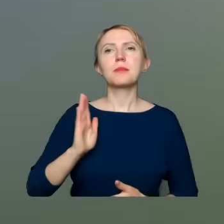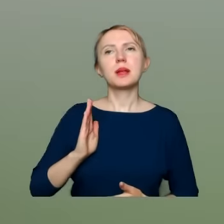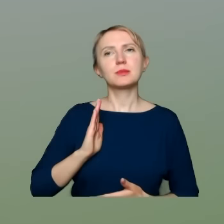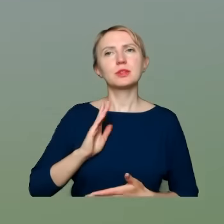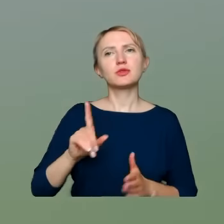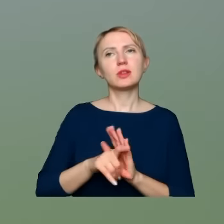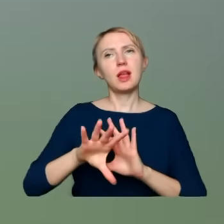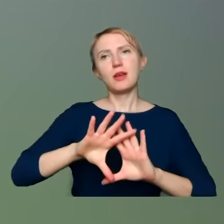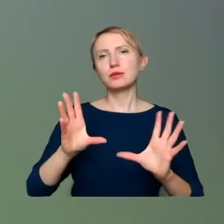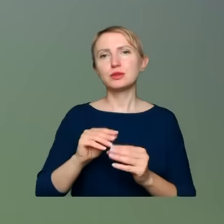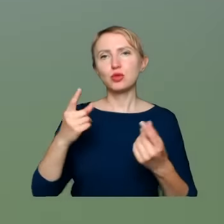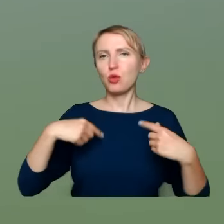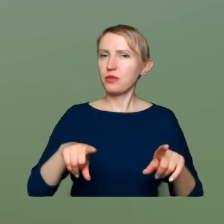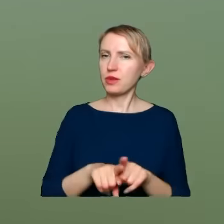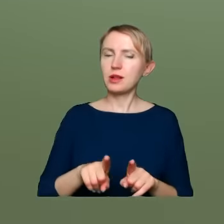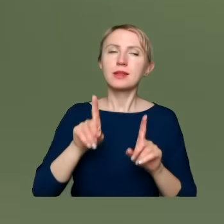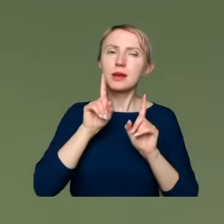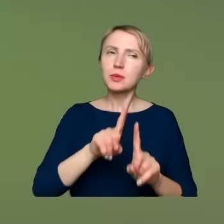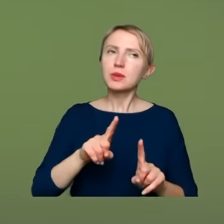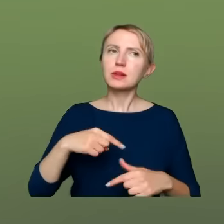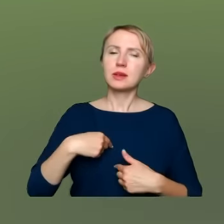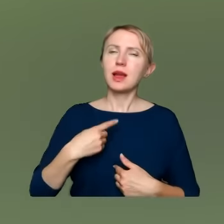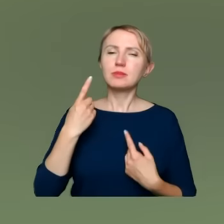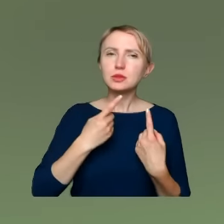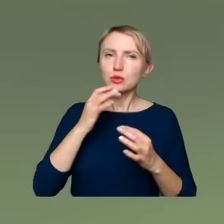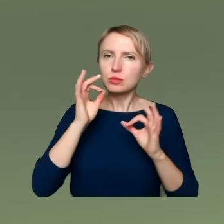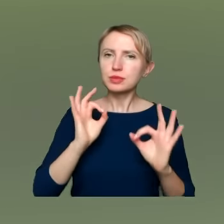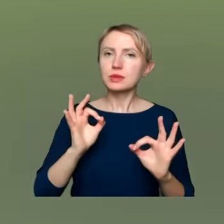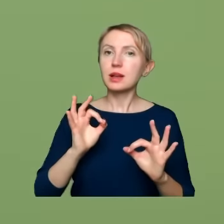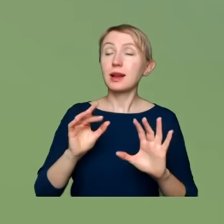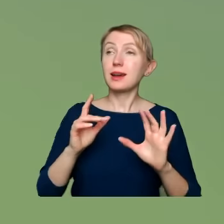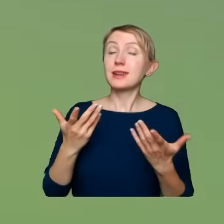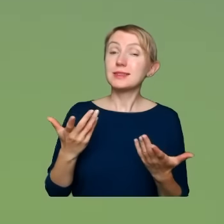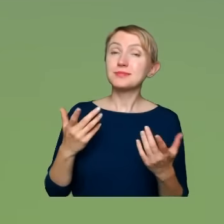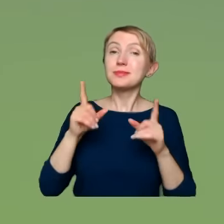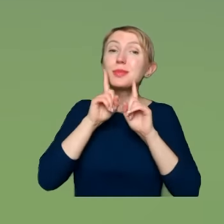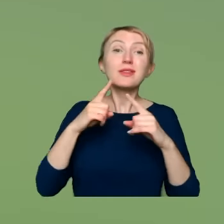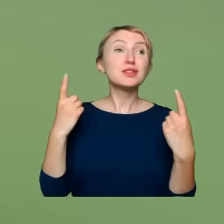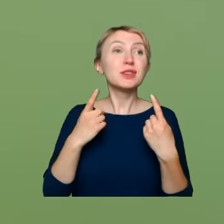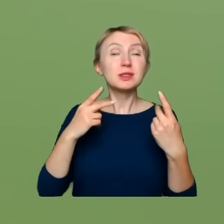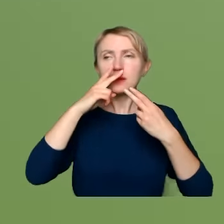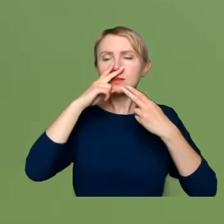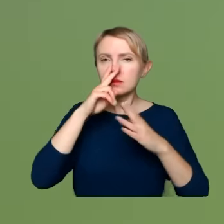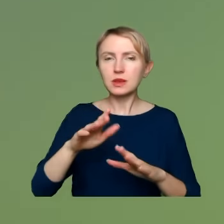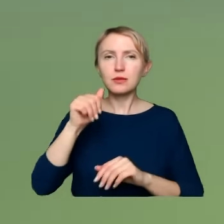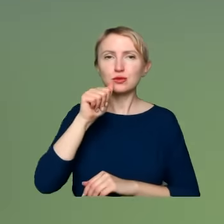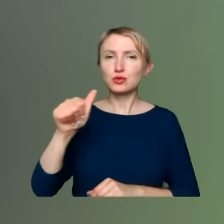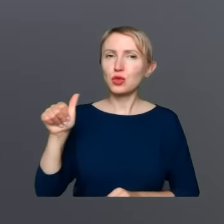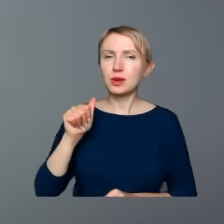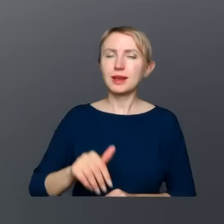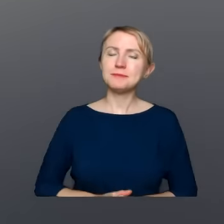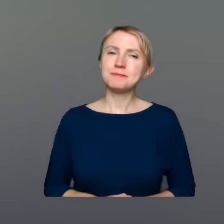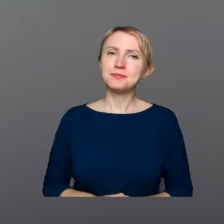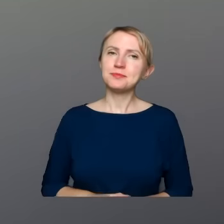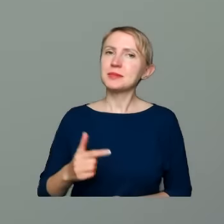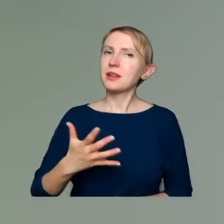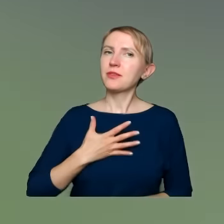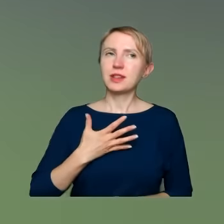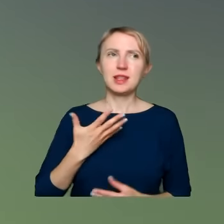wszystkim. Naprawdę biorę to za dobrą monetę. Natomiast rzeczywistość, która została ujawniona w dniu wczorajszym, no, wydaje się